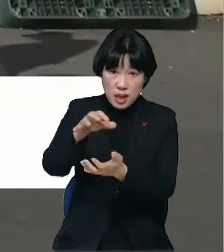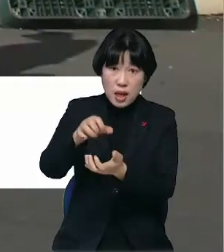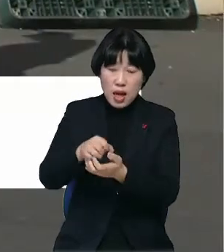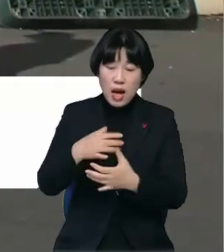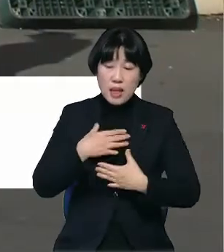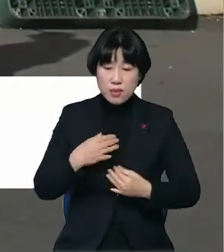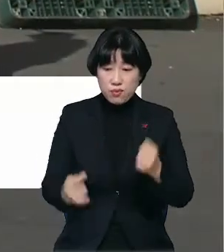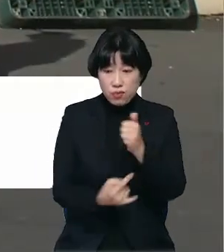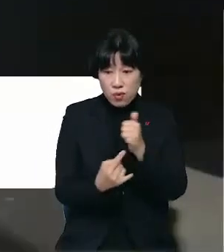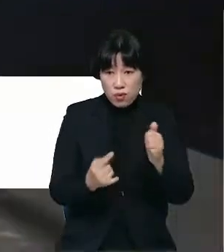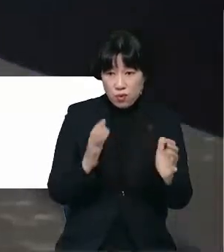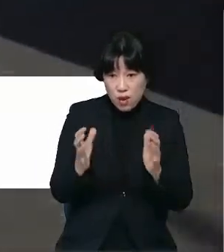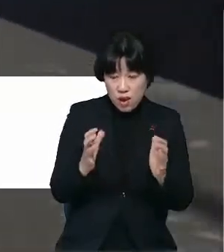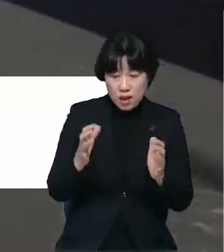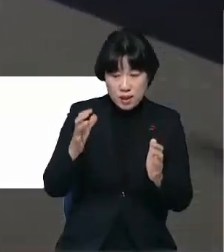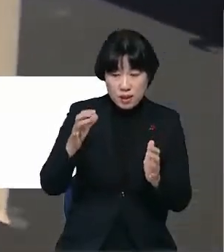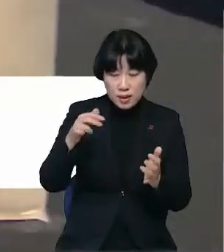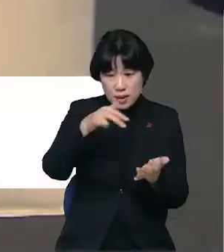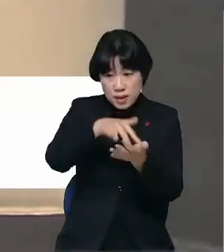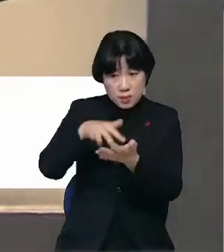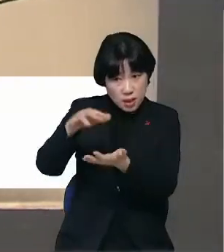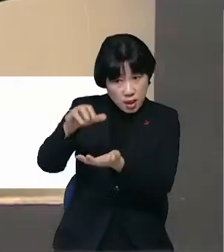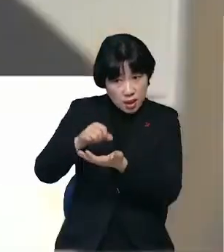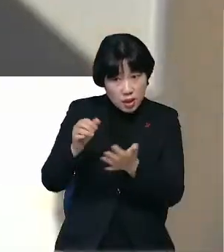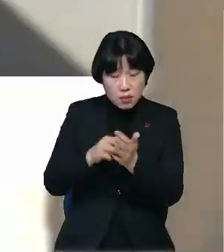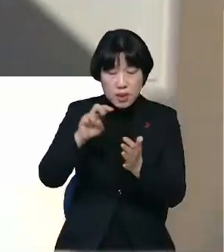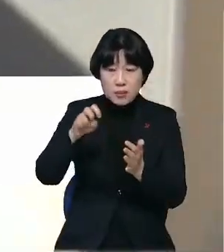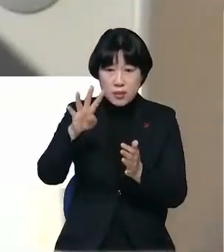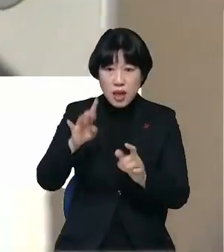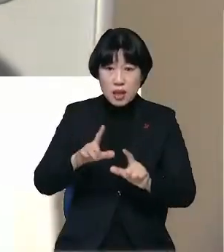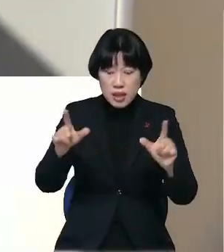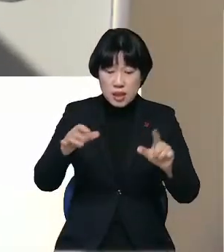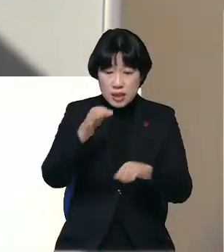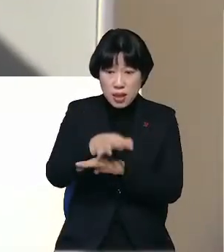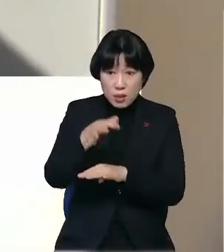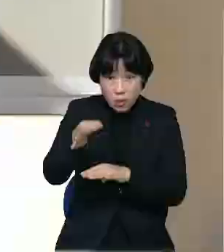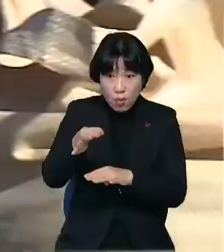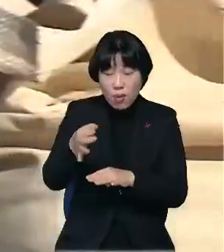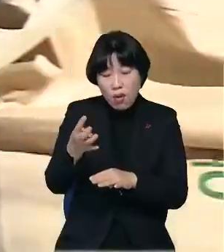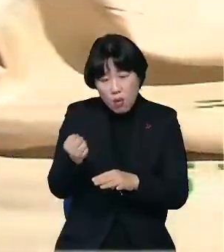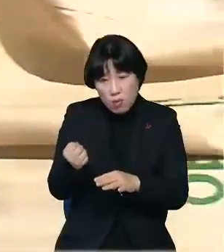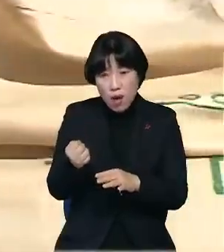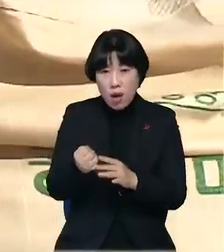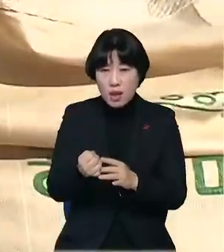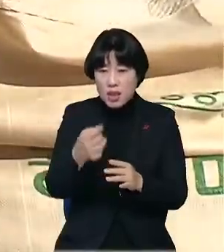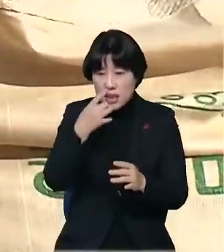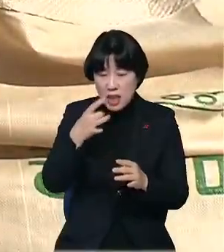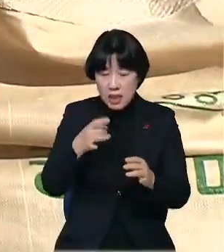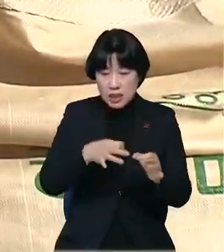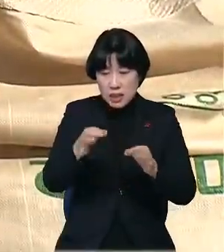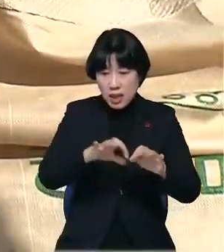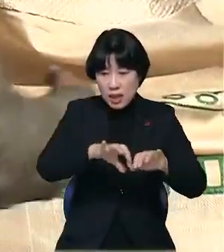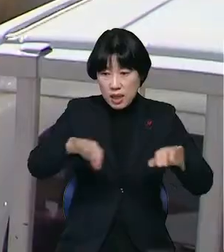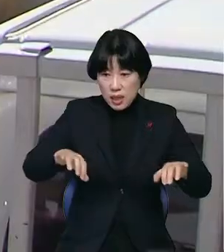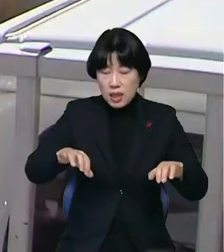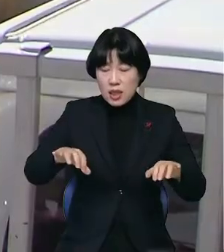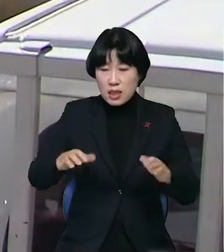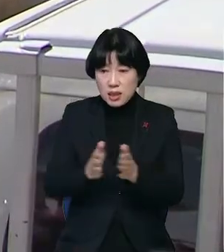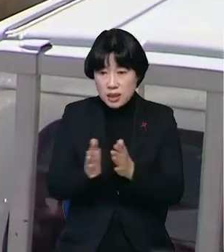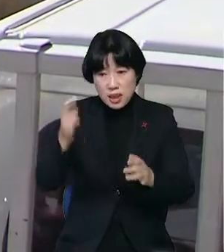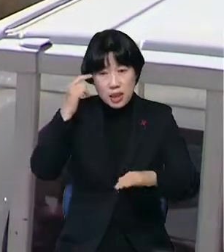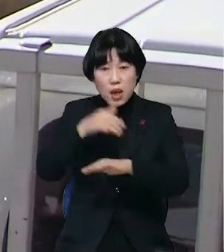연회를 열어 의견을 수렴한 뒤 24일 수맥 가격을 포함한 구체적인 쌀시장 경기 시행계획 을